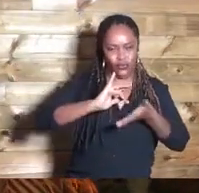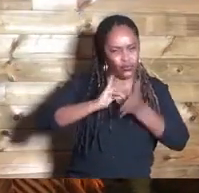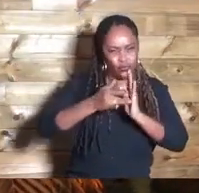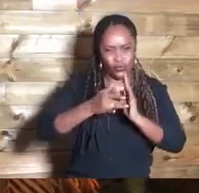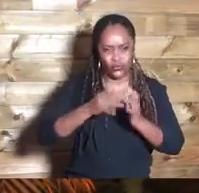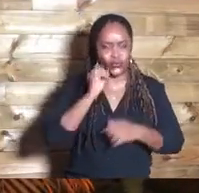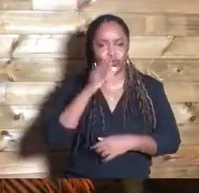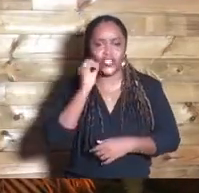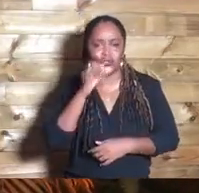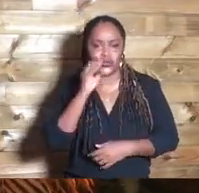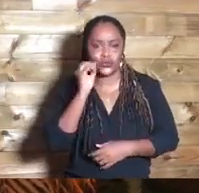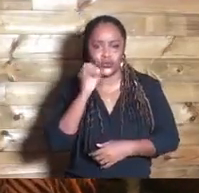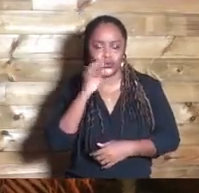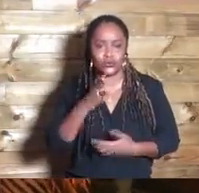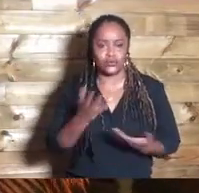notre quotidien.